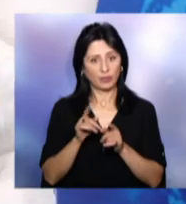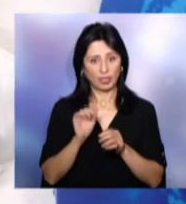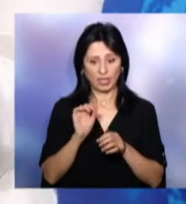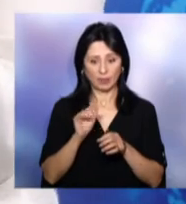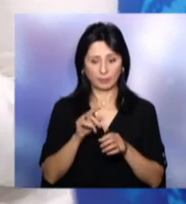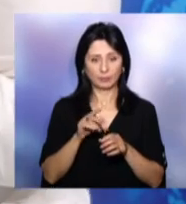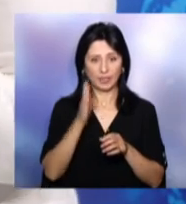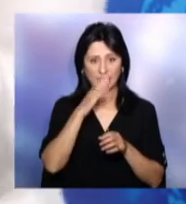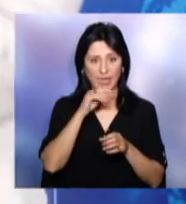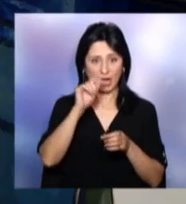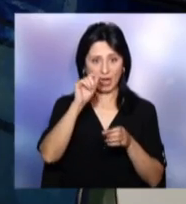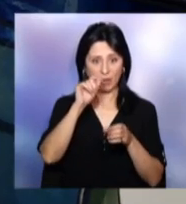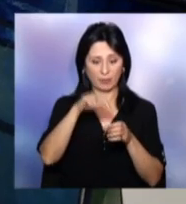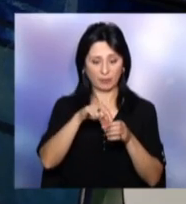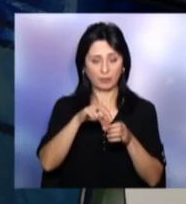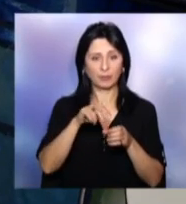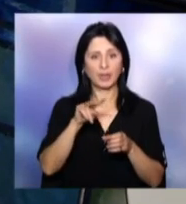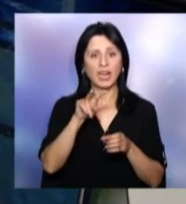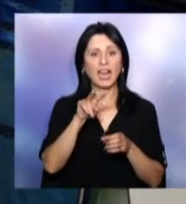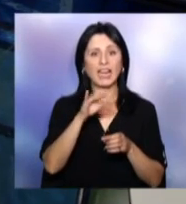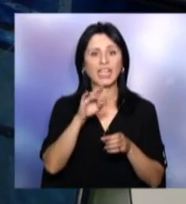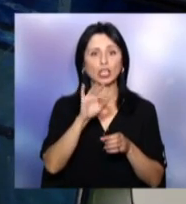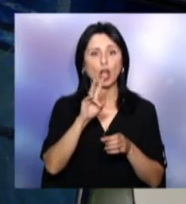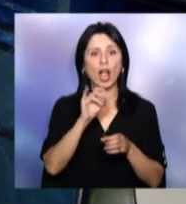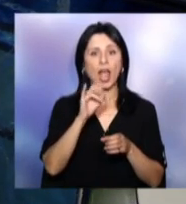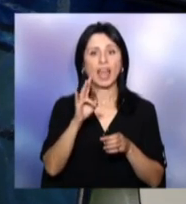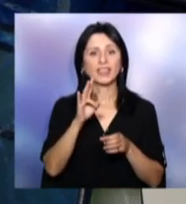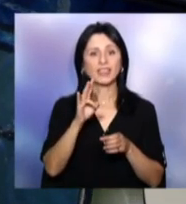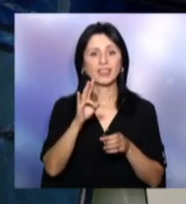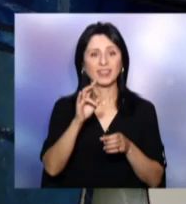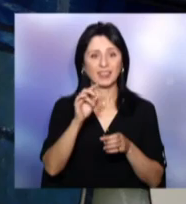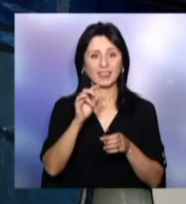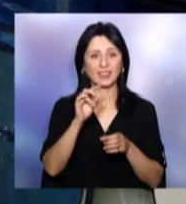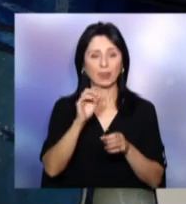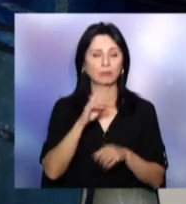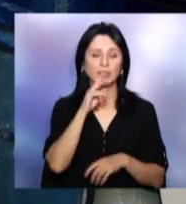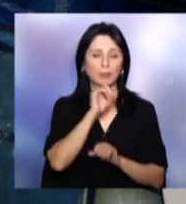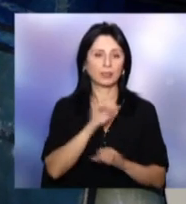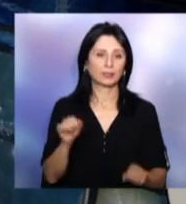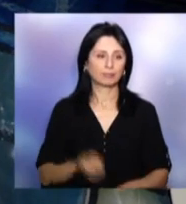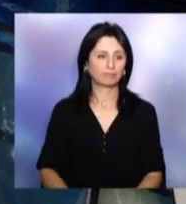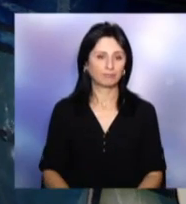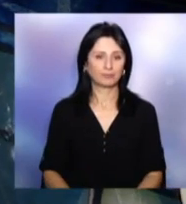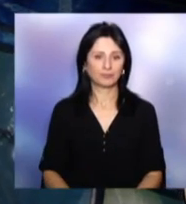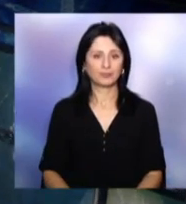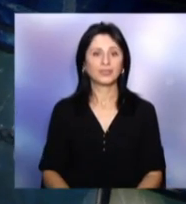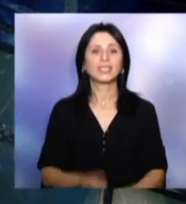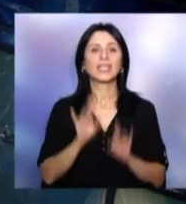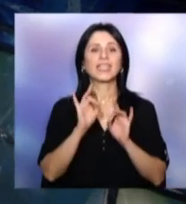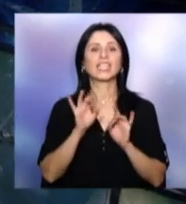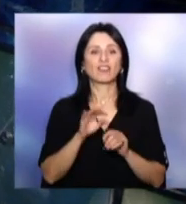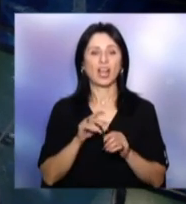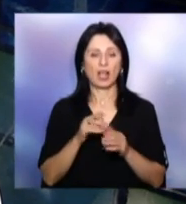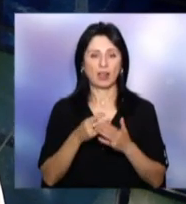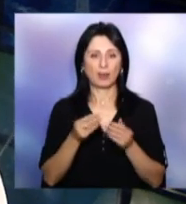დავუმატოთ ცოტა ლიდოკაინი, გავყინოთ და მერე წამალი არ ვთქვათ. ტკივილ გამაყუჩებელი